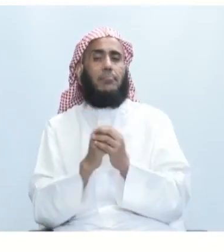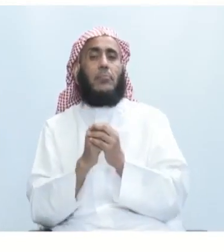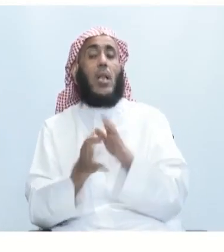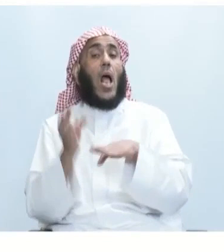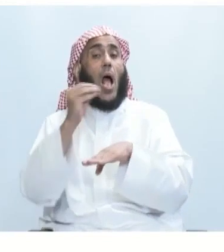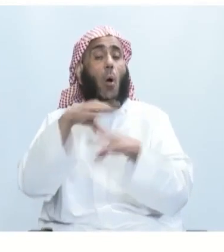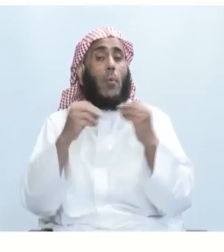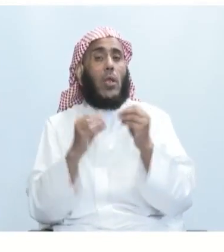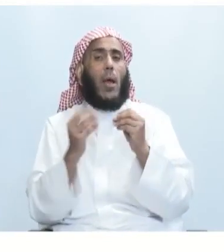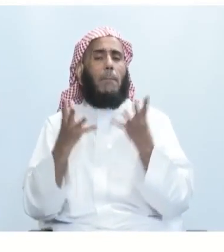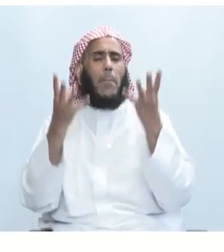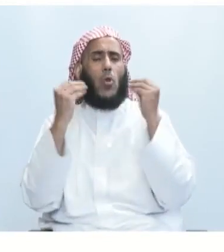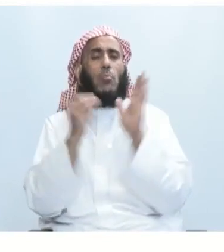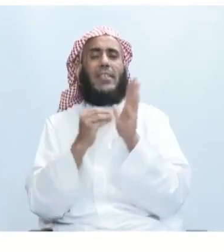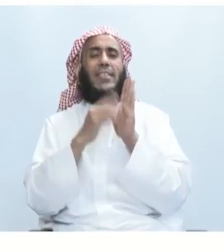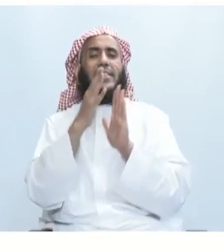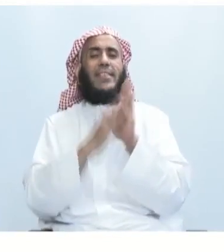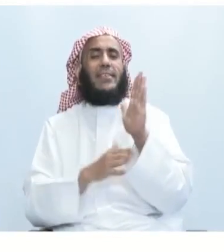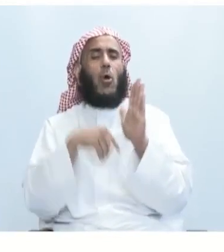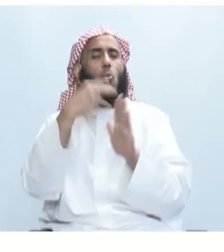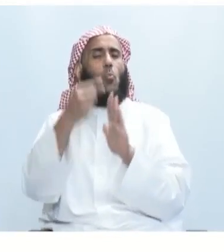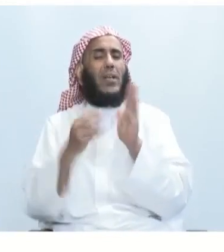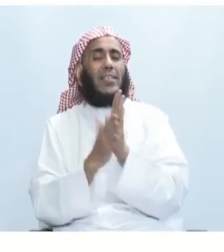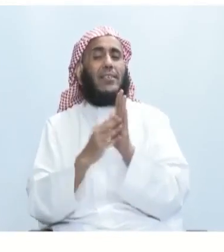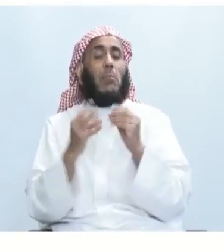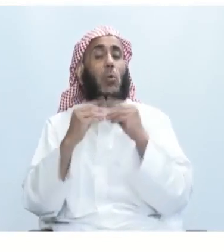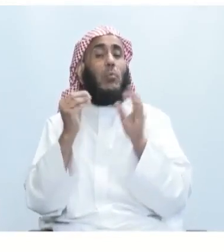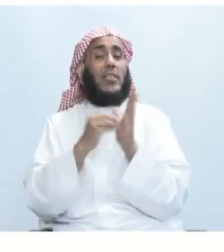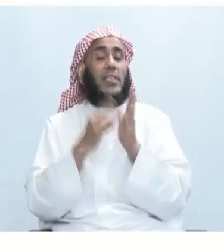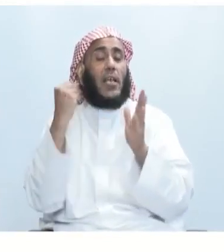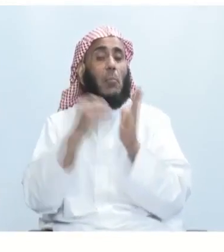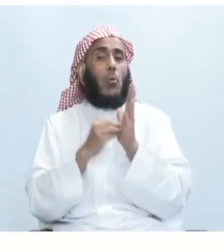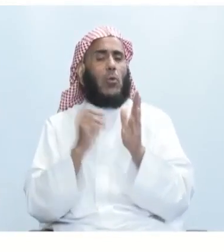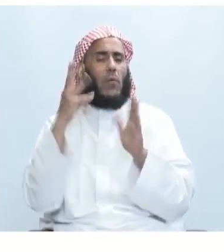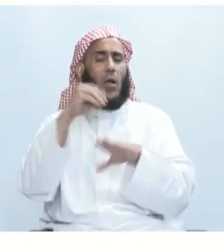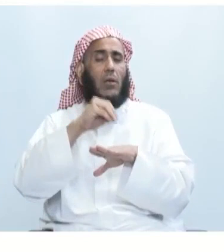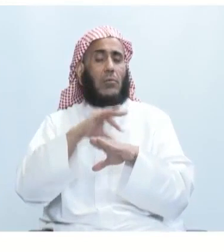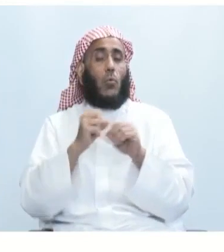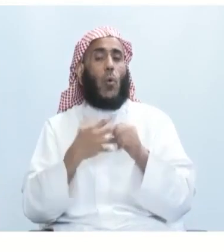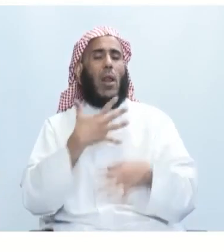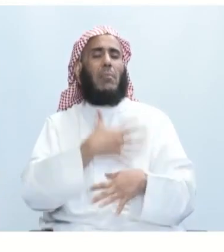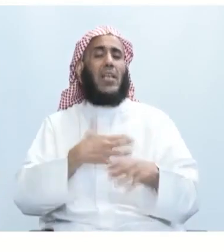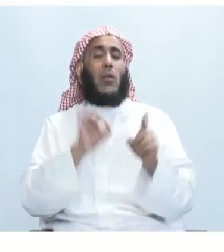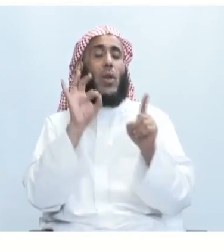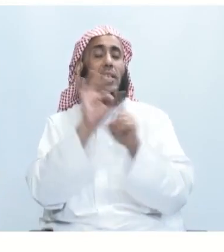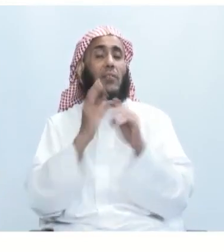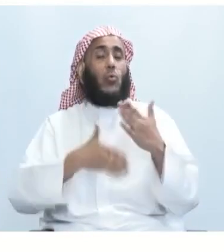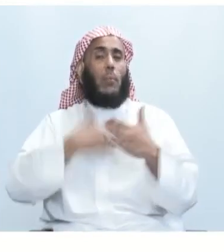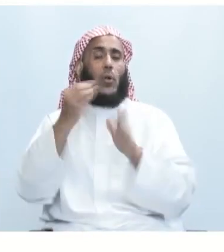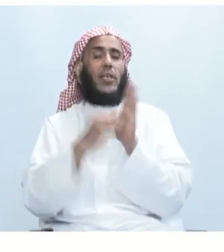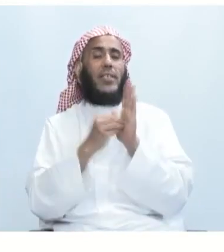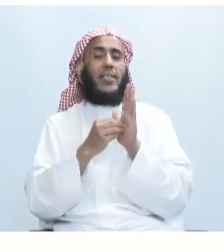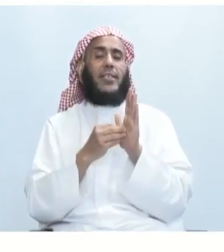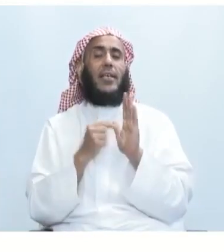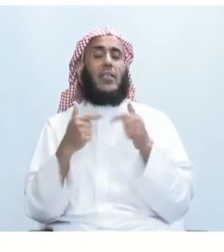حوا المعنى هي معلومات الن مومات النص المصود مومات النص هي المعلومات والافكار والمشاع والاهداف التي يعبر عنها النص